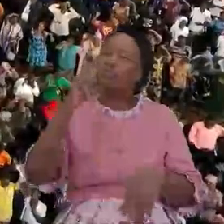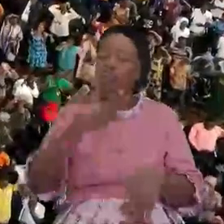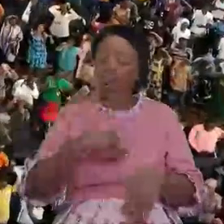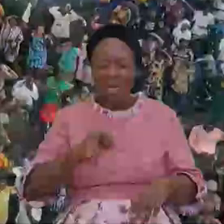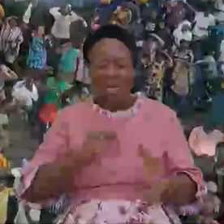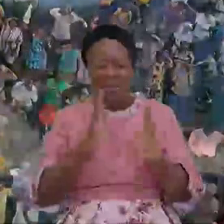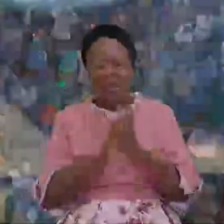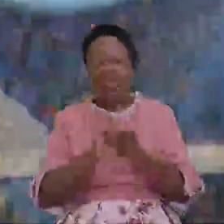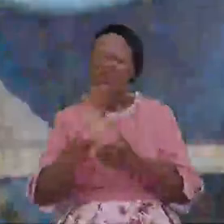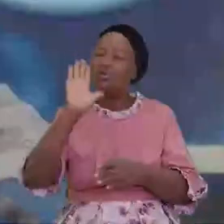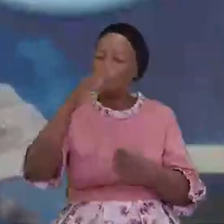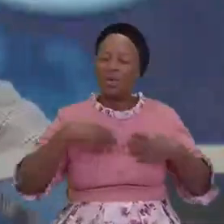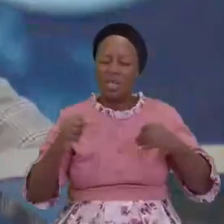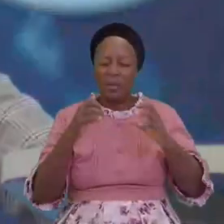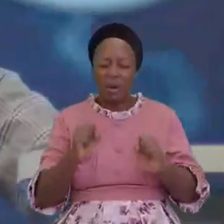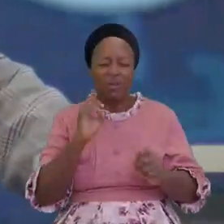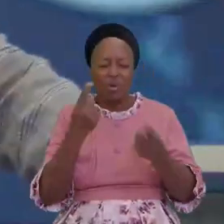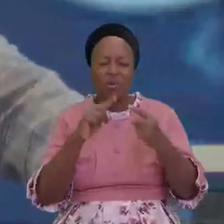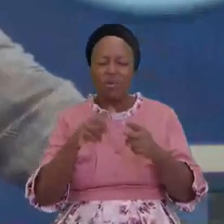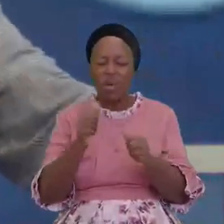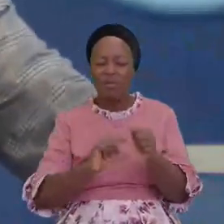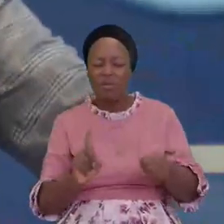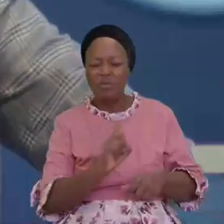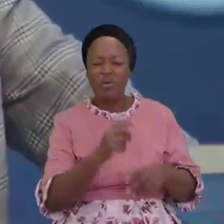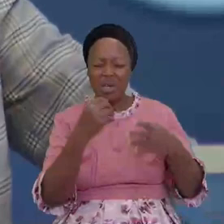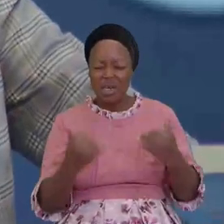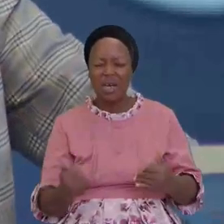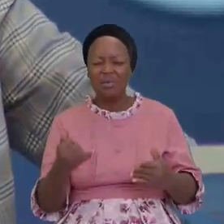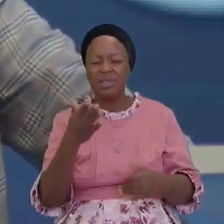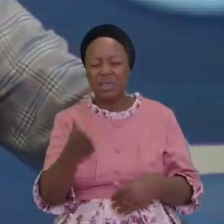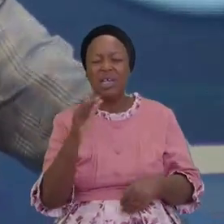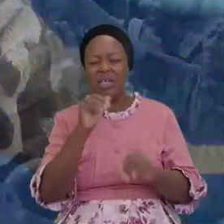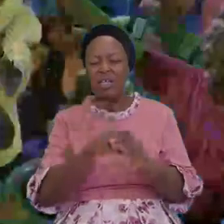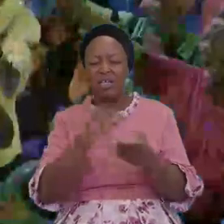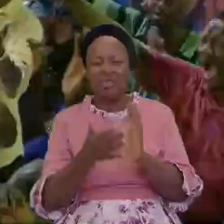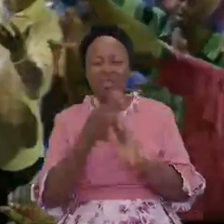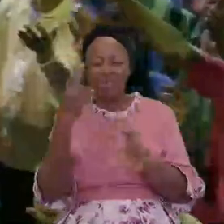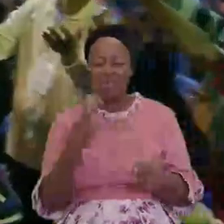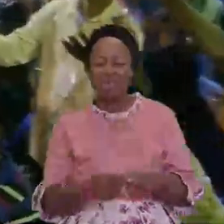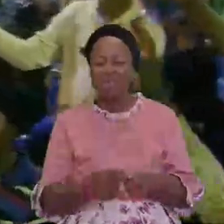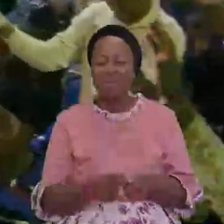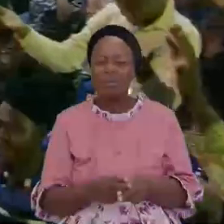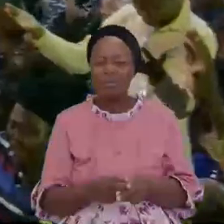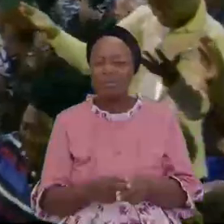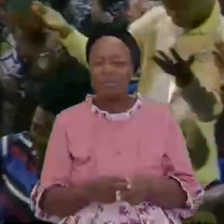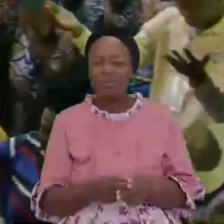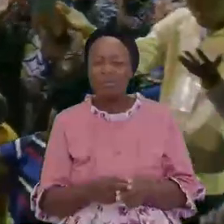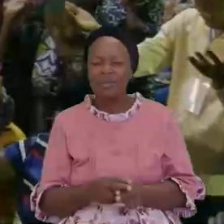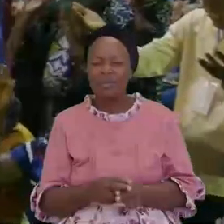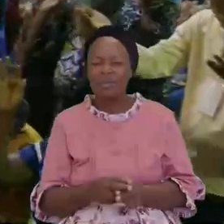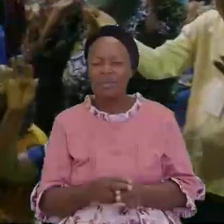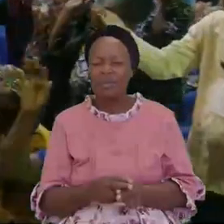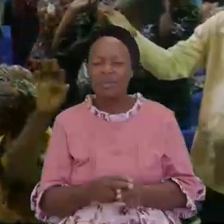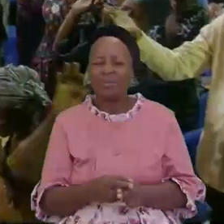Nous pouvons compter sur toi. Je prie que ta puissance de guérison parvienne à tout le monde maintenant au nom